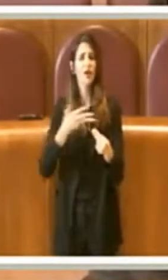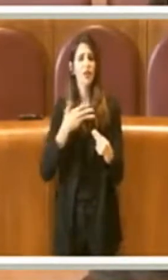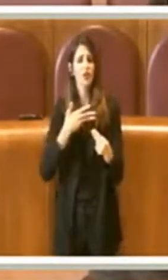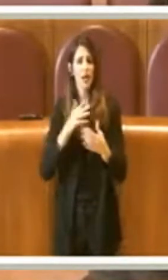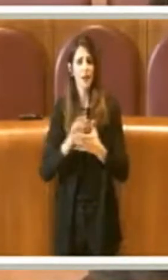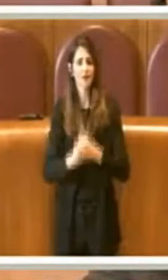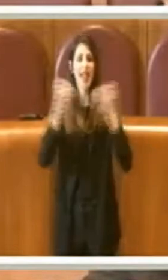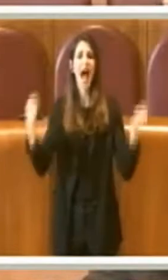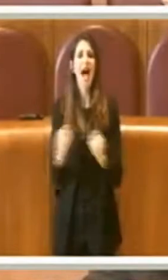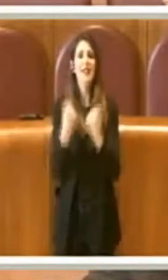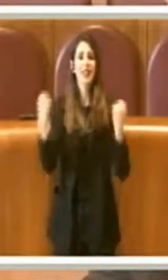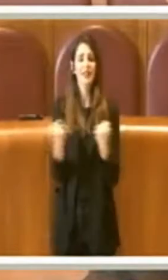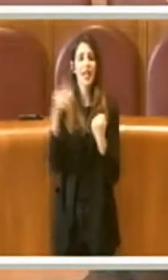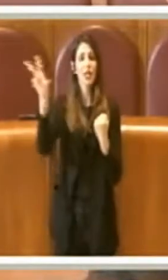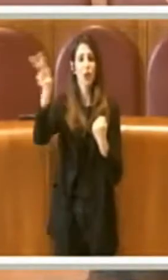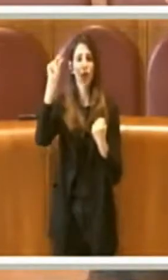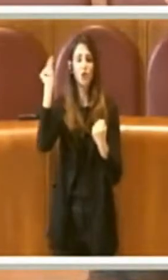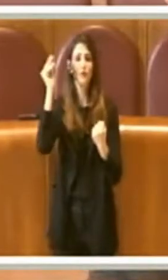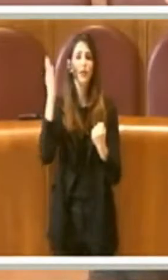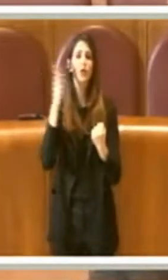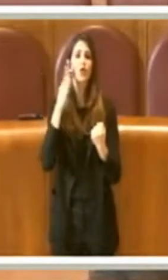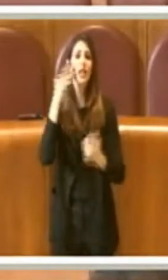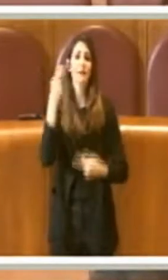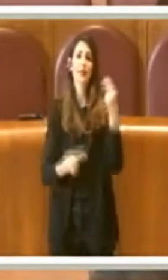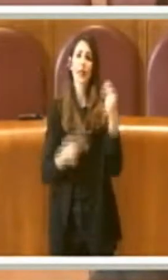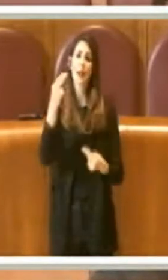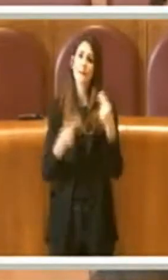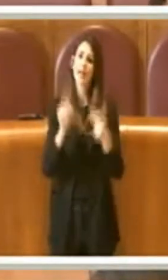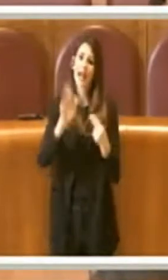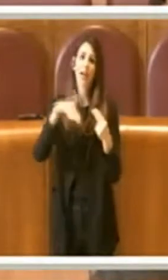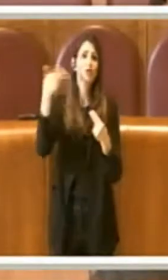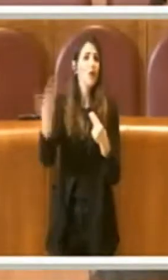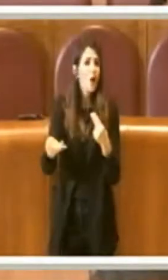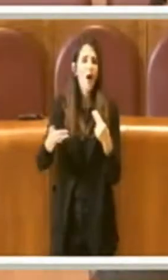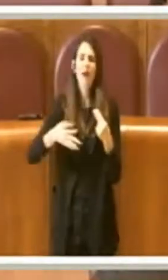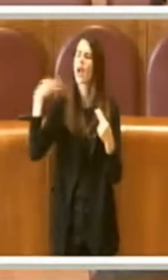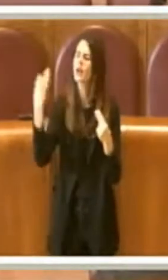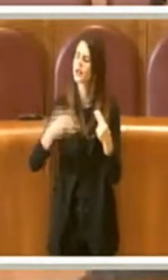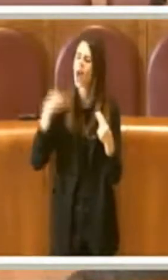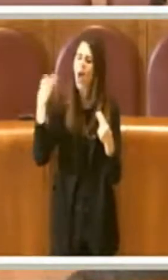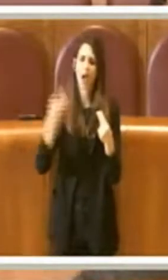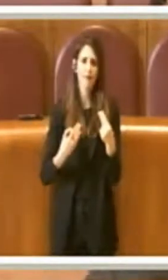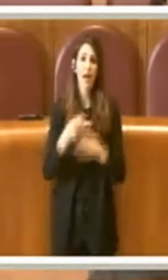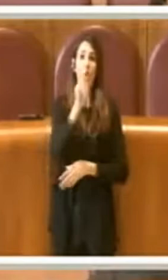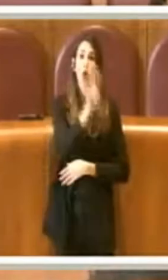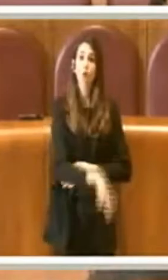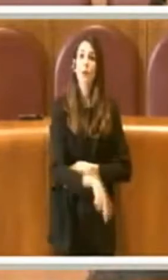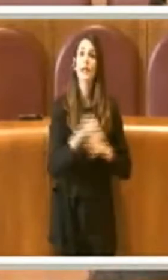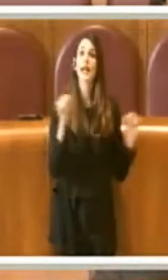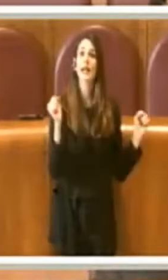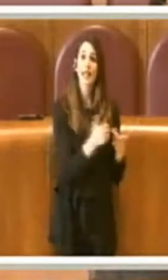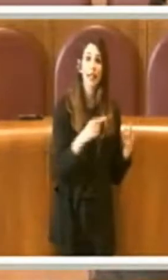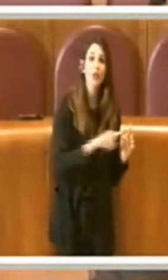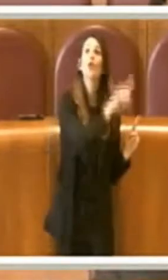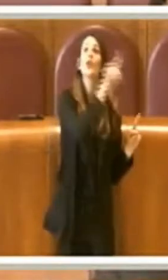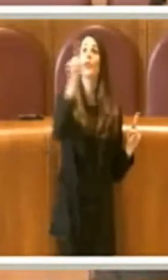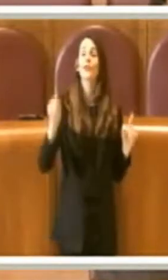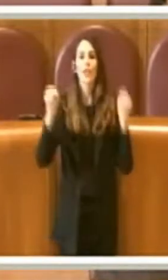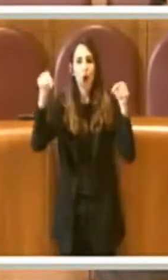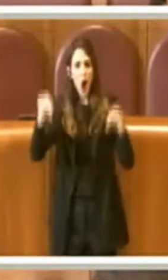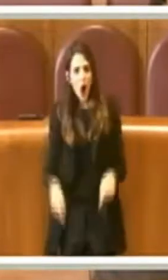L'attività di riconoscimento dei debiti fuori bilancio di questa amministrazione è costante da fine 2016. Abbiamo